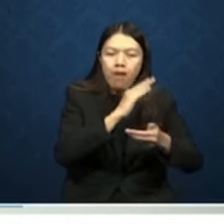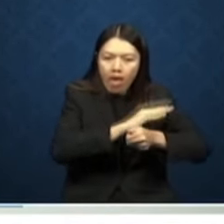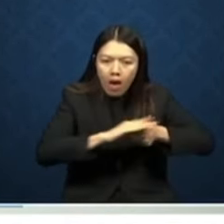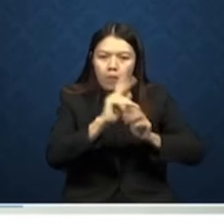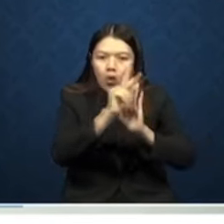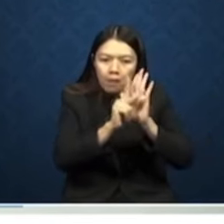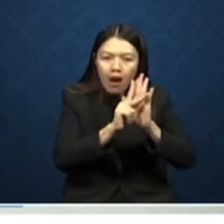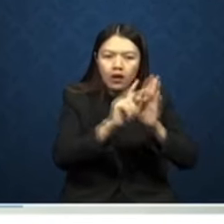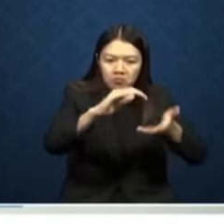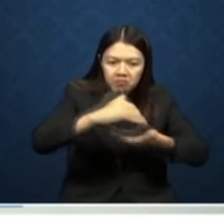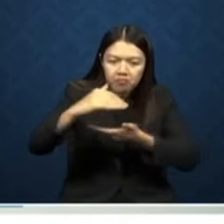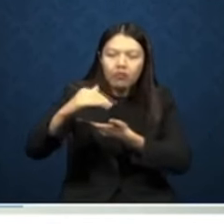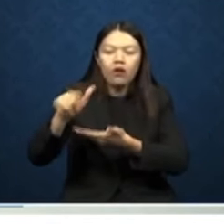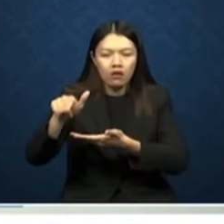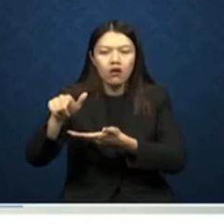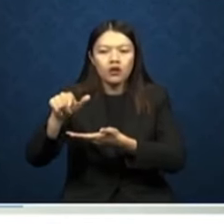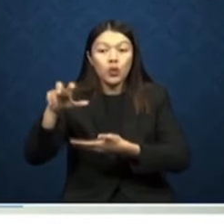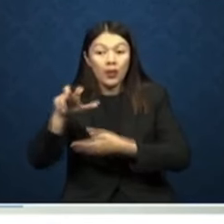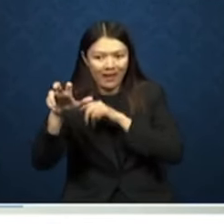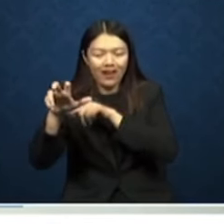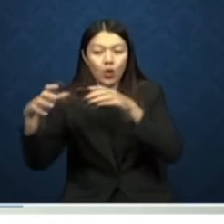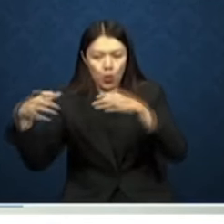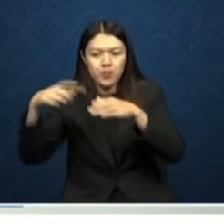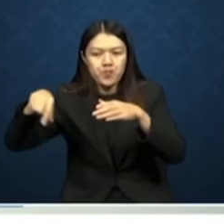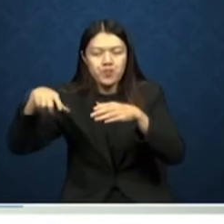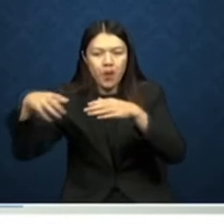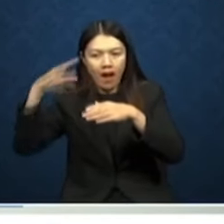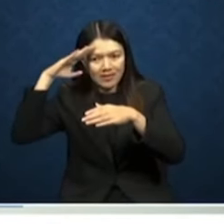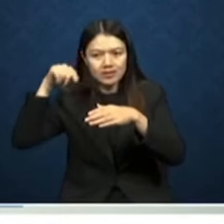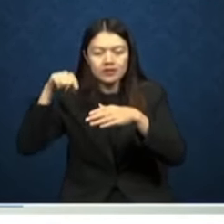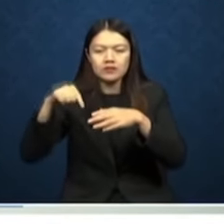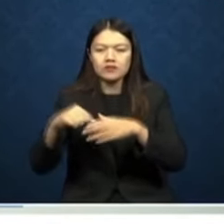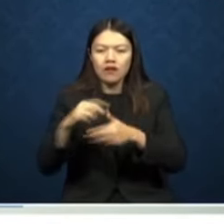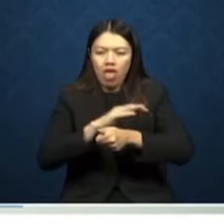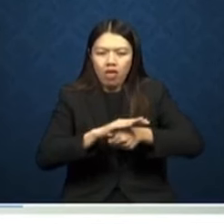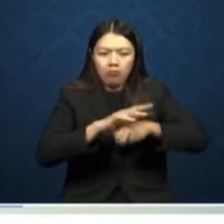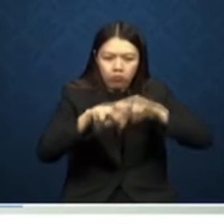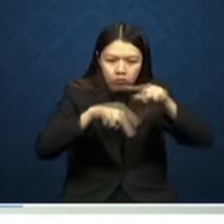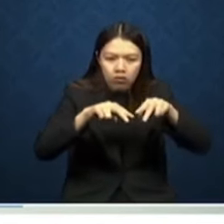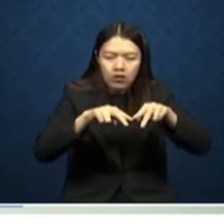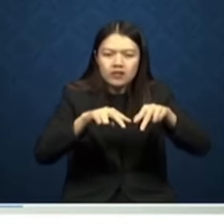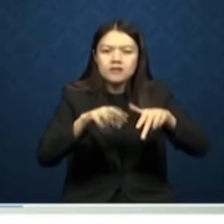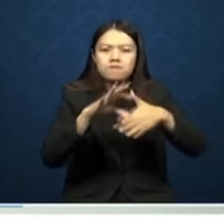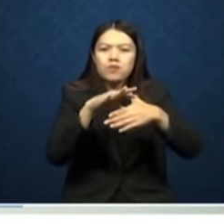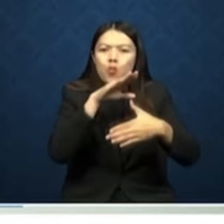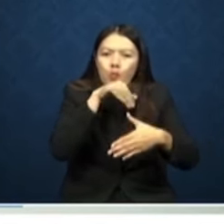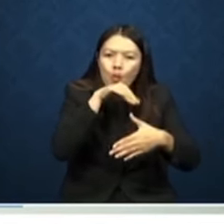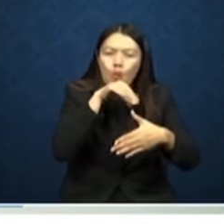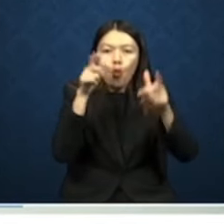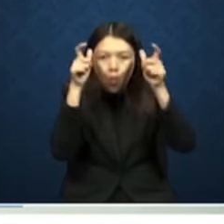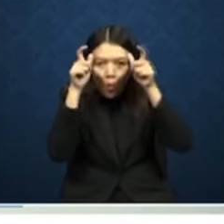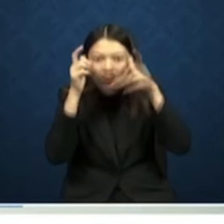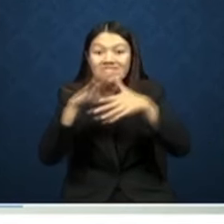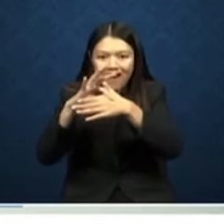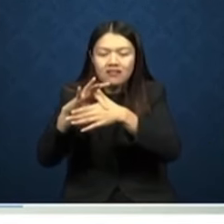เฉพาะกิจพญานคราชในการตรวจสอบการนำเข้าสินค้าเถื่อนประเภทเนื้อสุกรและเนื้อ